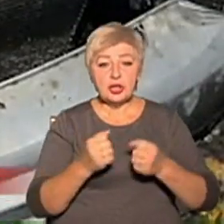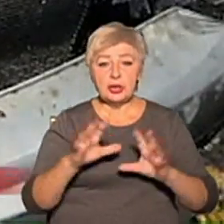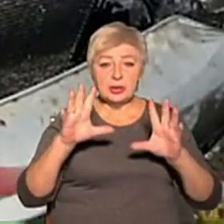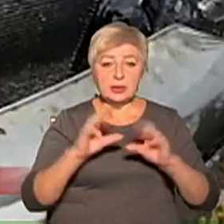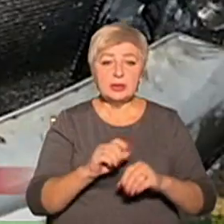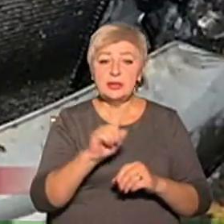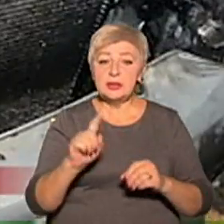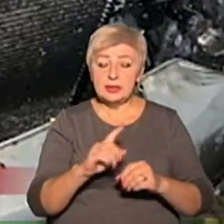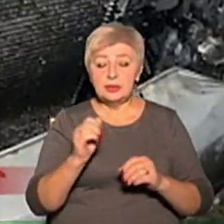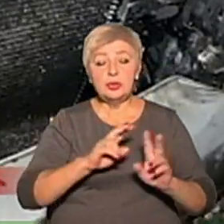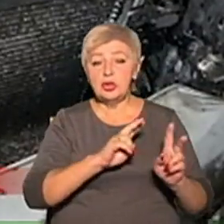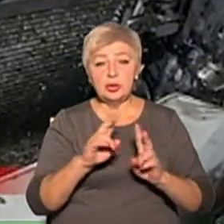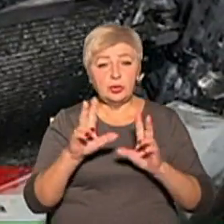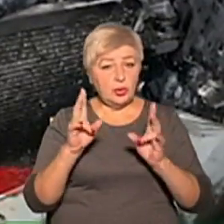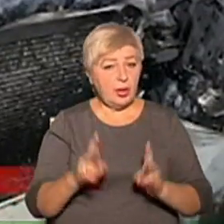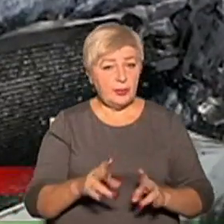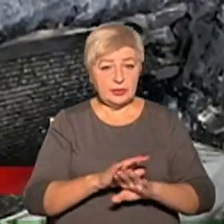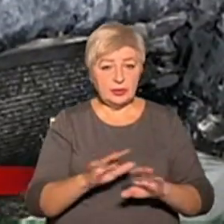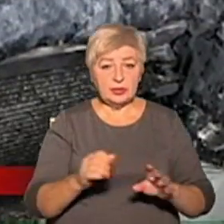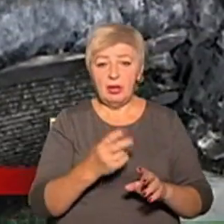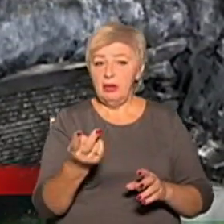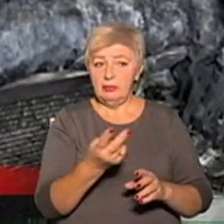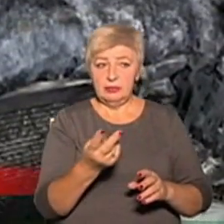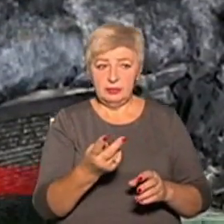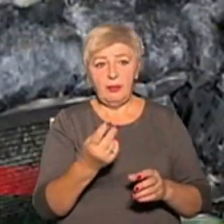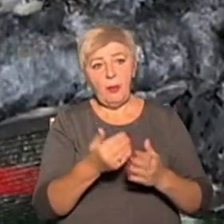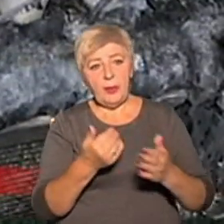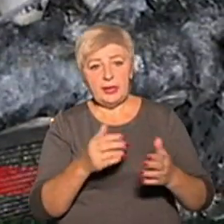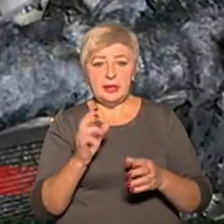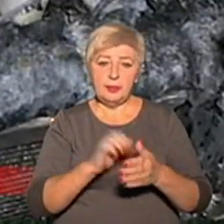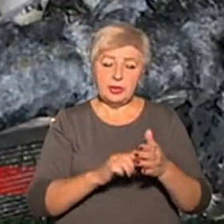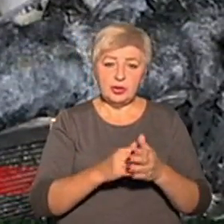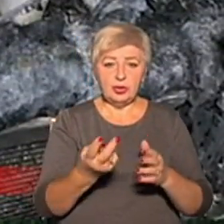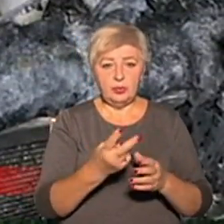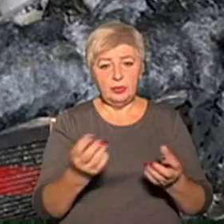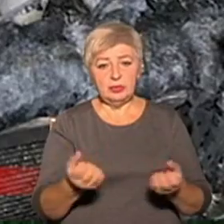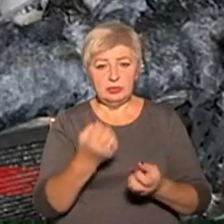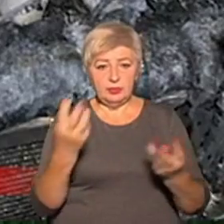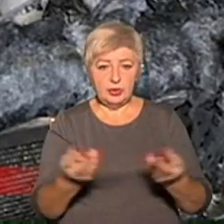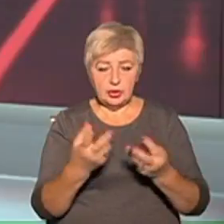постраждав. Попередня причина обох пожеж – несправні газові установки в автомобілях.